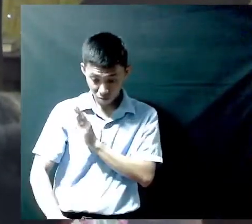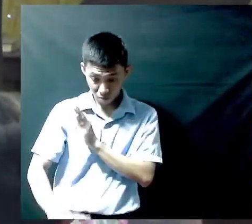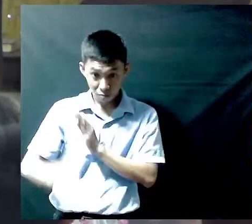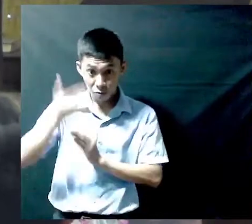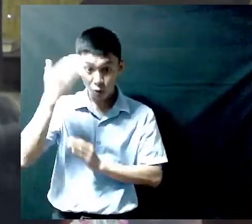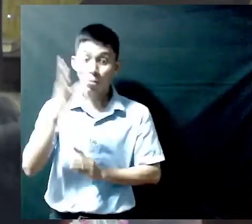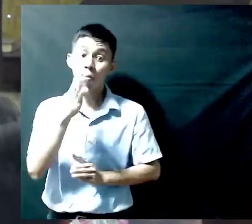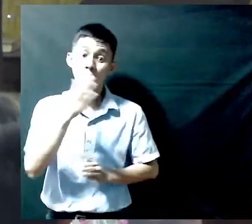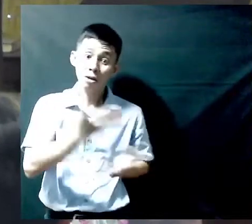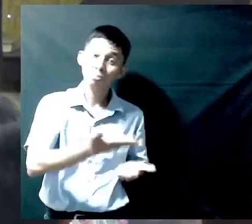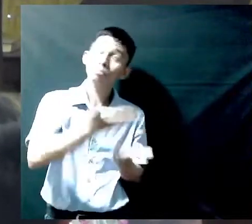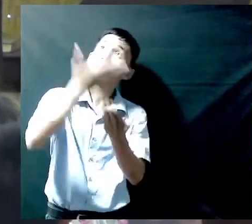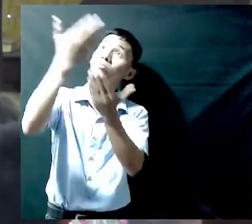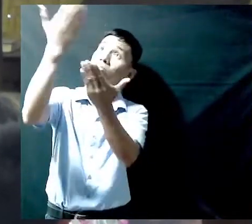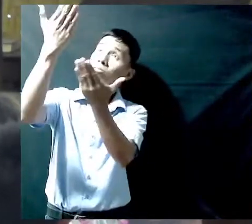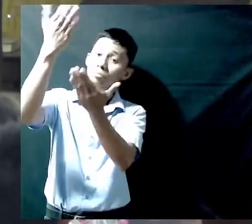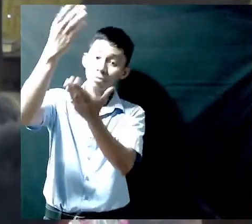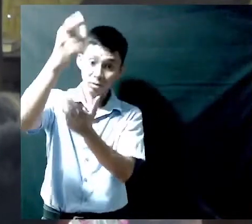Lord.